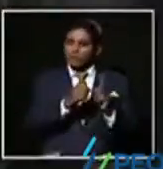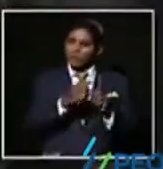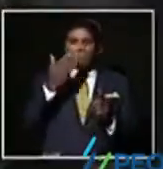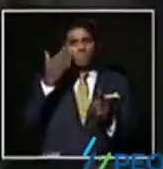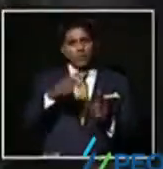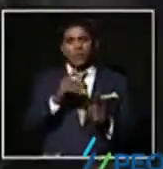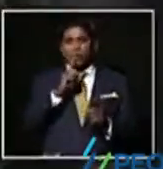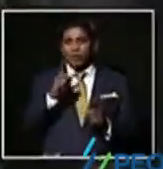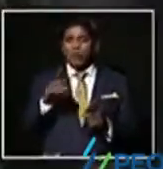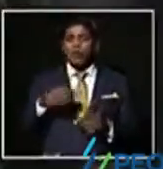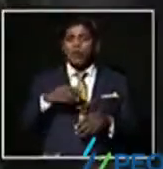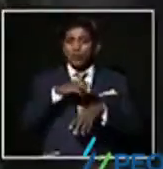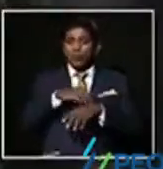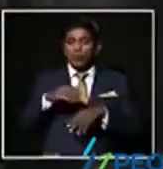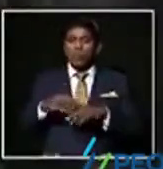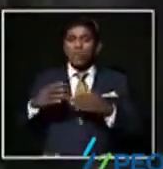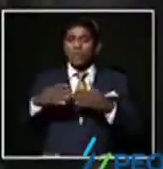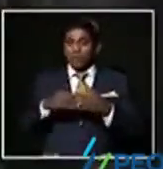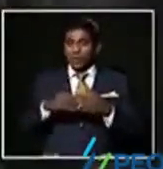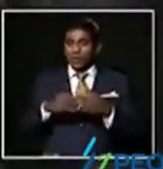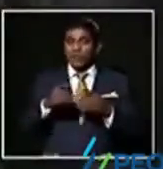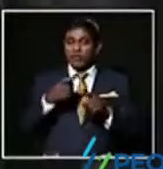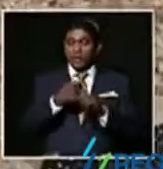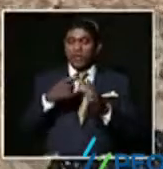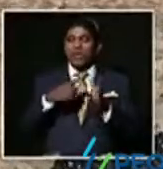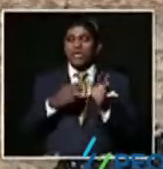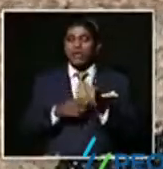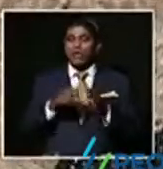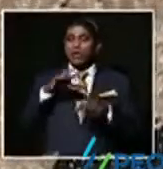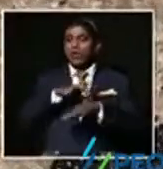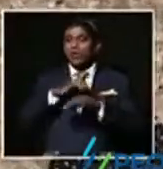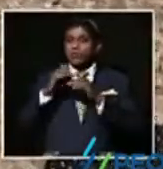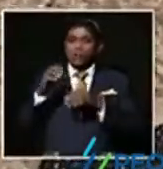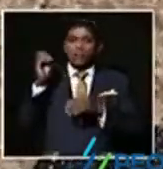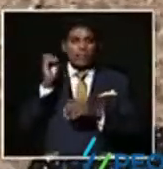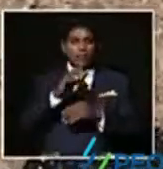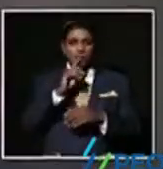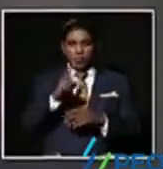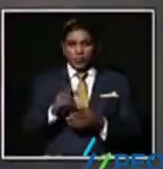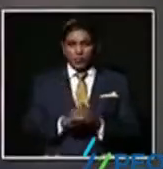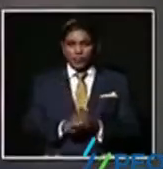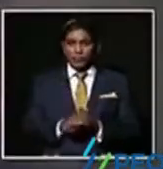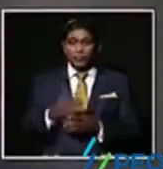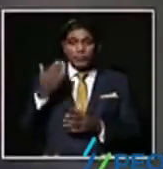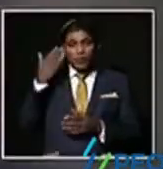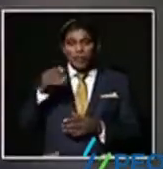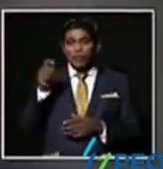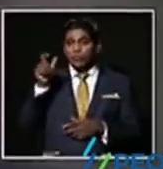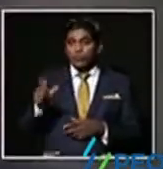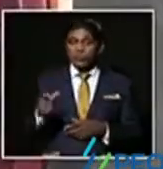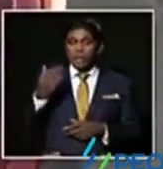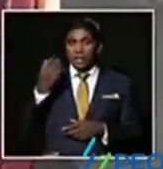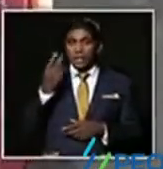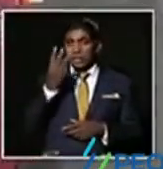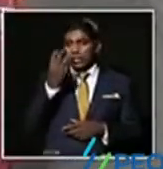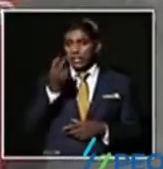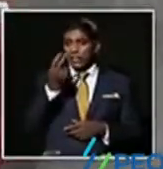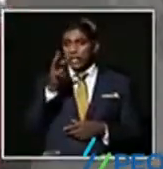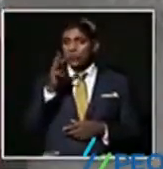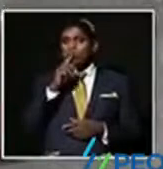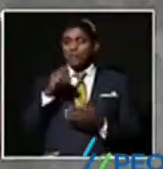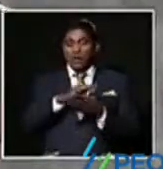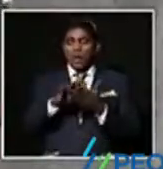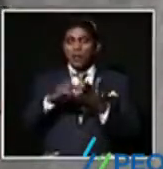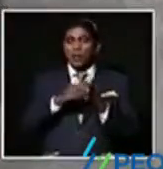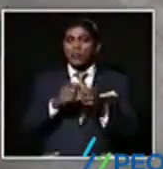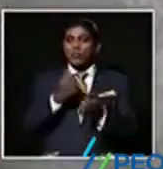අතර තුවන් ලැබූ බිරිඳ කරාපිටිය ශික්ෂණ රෝහලට ඇතුළත් කර ඇති බවයි. මියගිය පුද්ගලයා 2013 වර්ෂයේ හබරාදුව පොලිස්